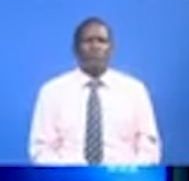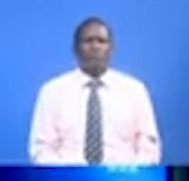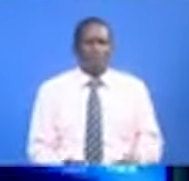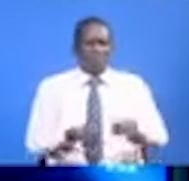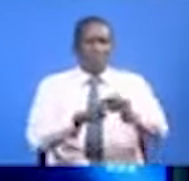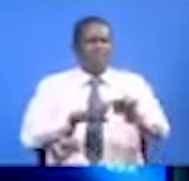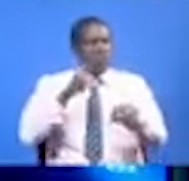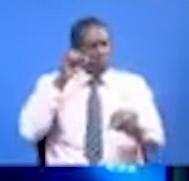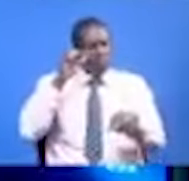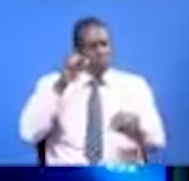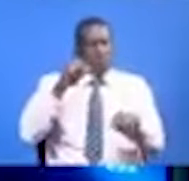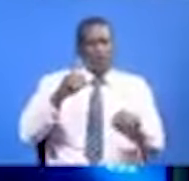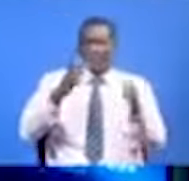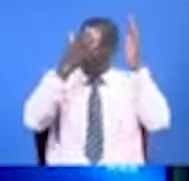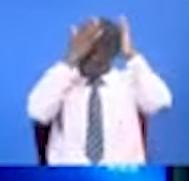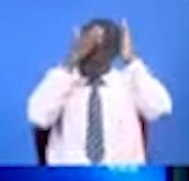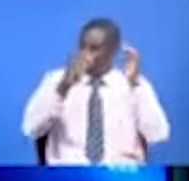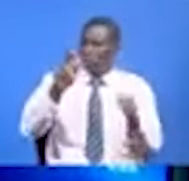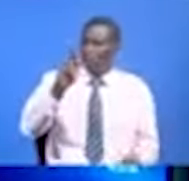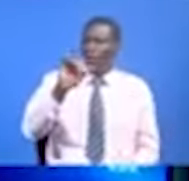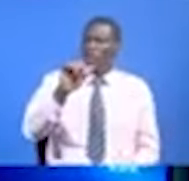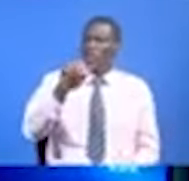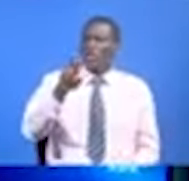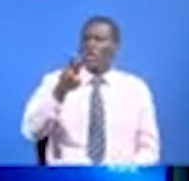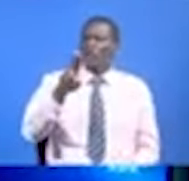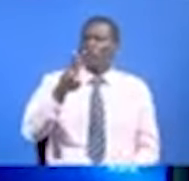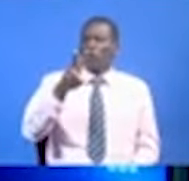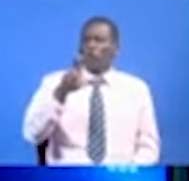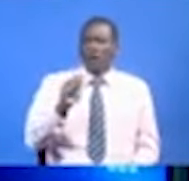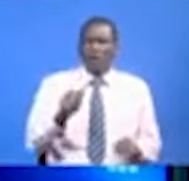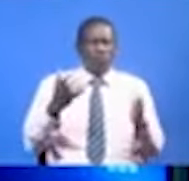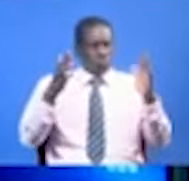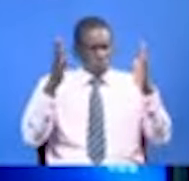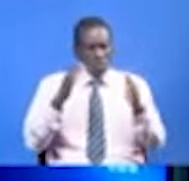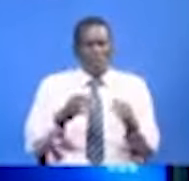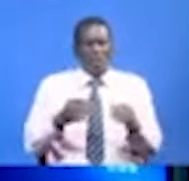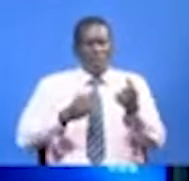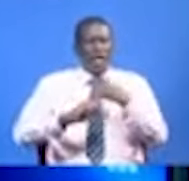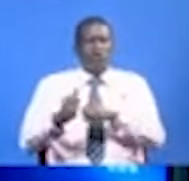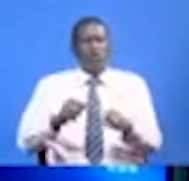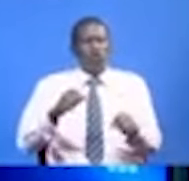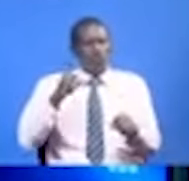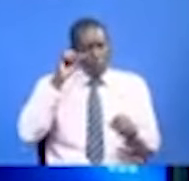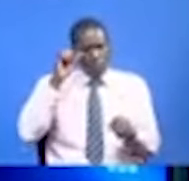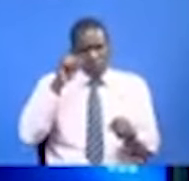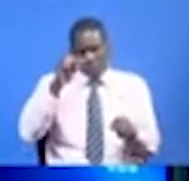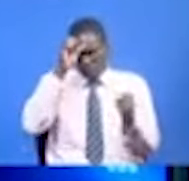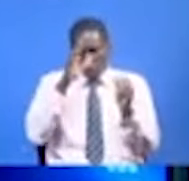Mombasa Diocese Archbishop Martin Kivuva has lauded the move by three coastal counties of Mombasa, Kilifi